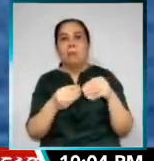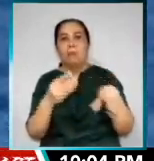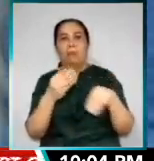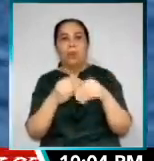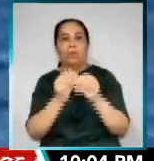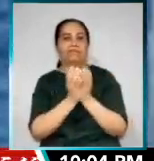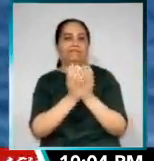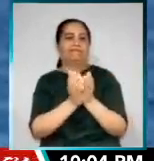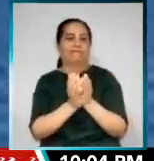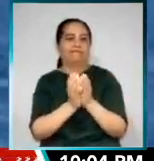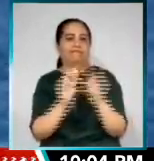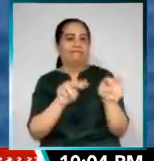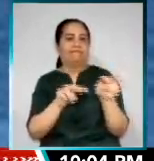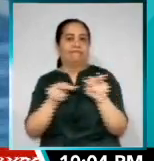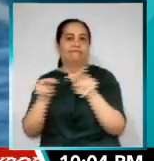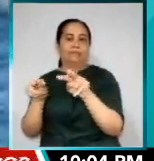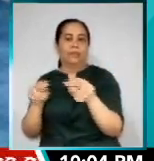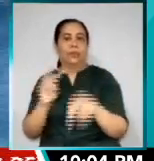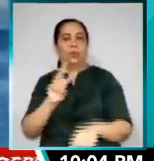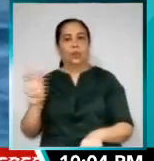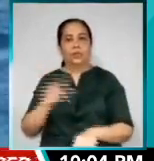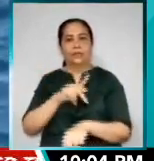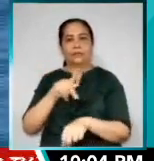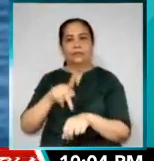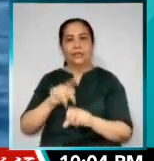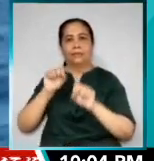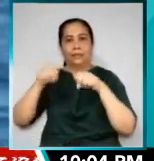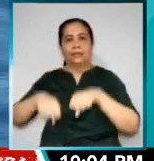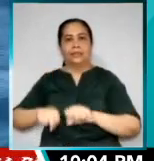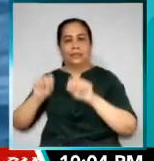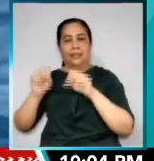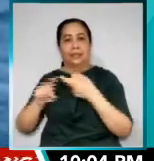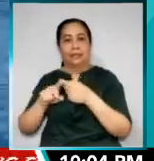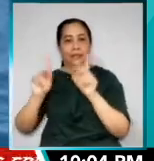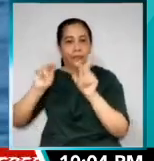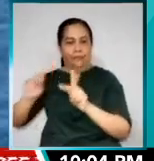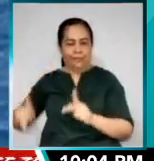patrols sa West Philippine Sea. Mula Puerto Princesa, Palawan, Chino Gaston, GMA News.